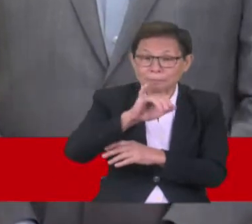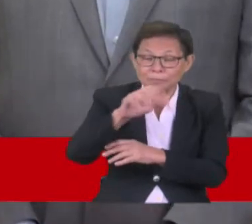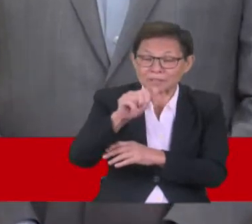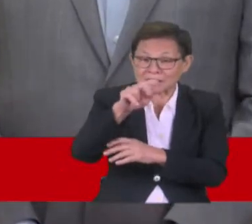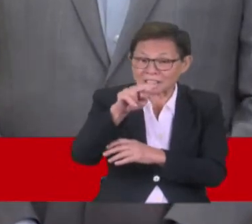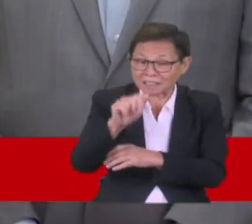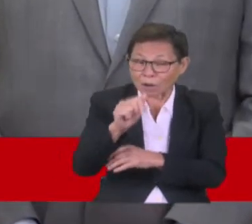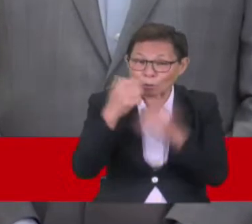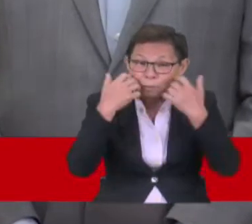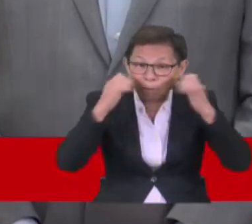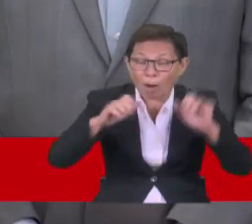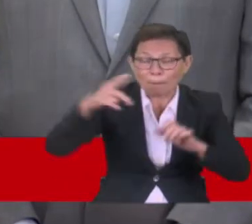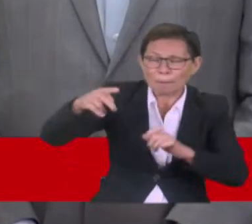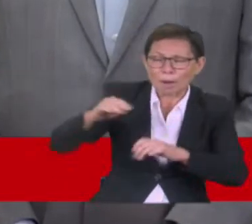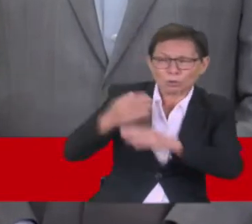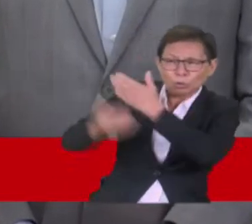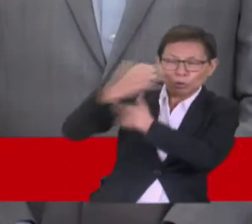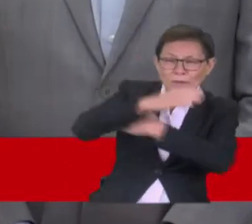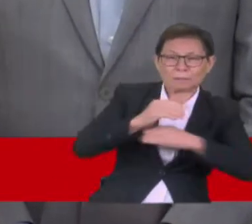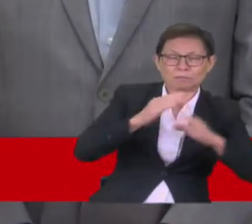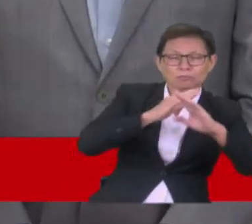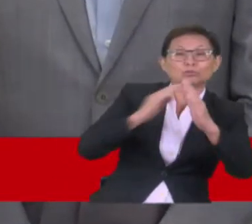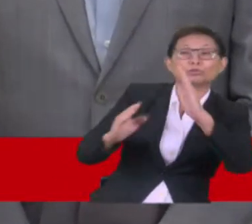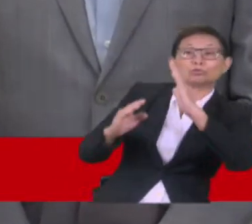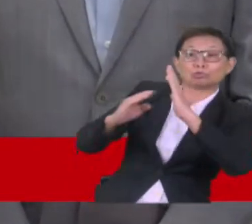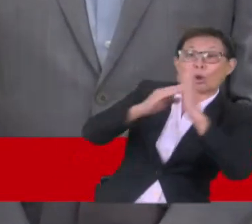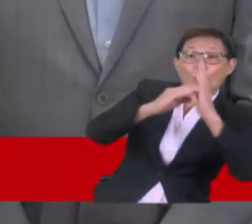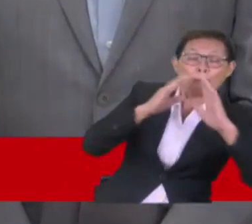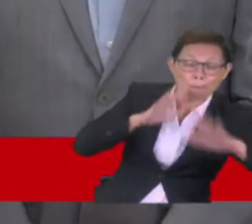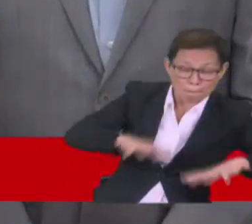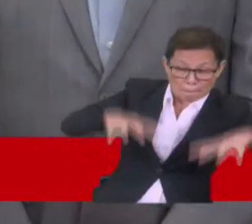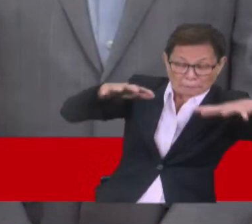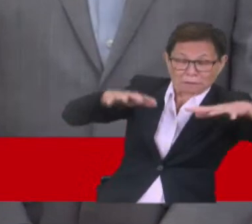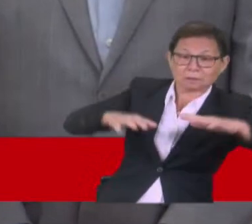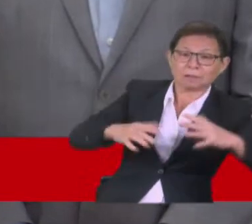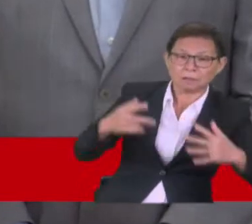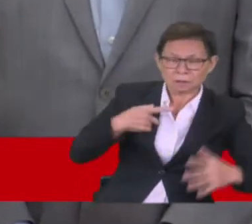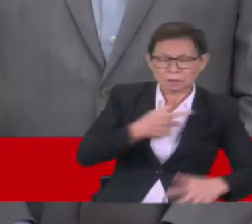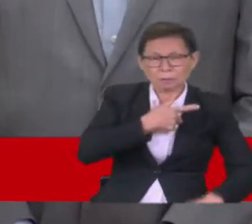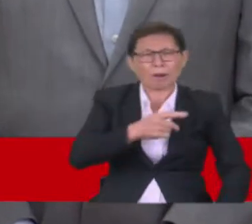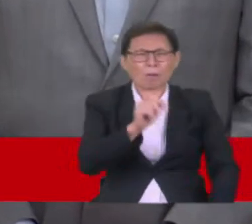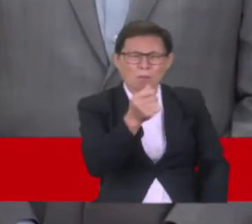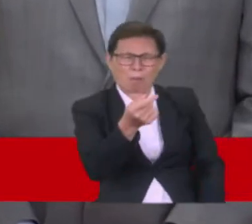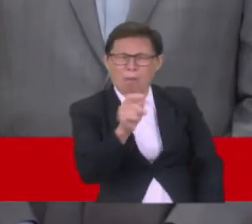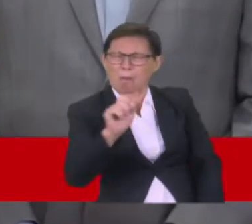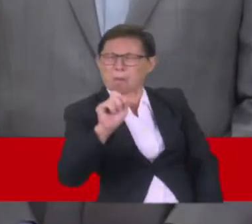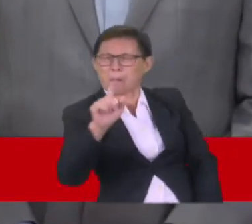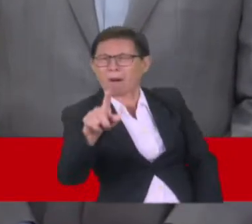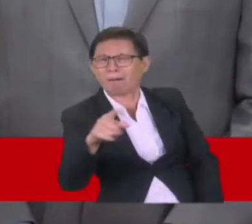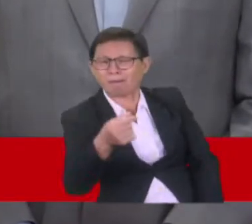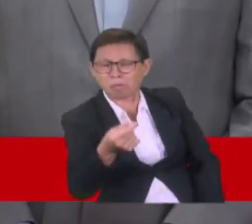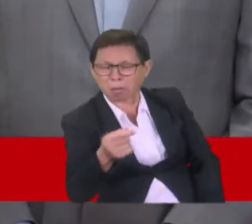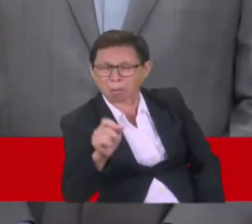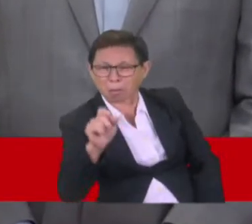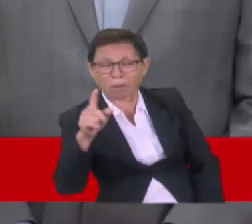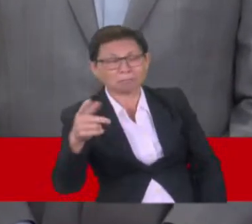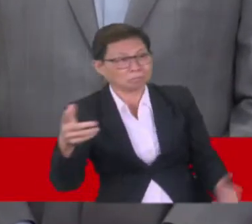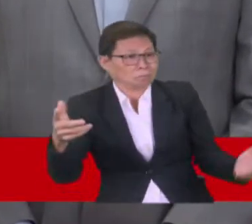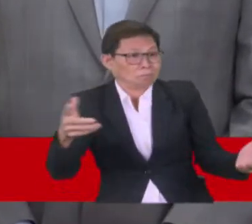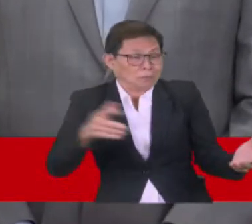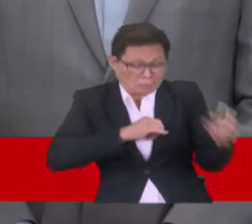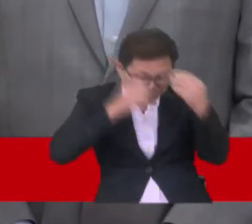ketika itu dan juga tebakan banjir kita dapati kos itu terlalu tinggi maka saya